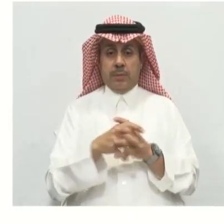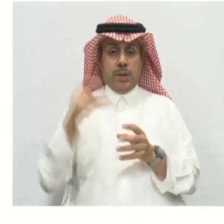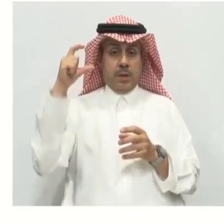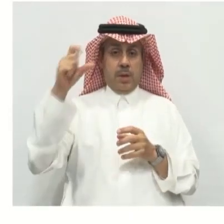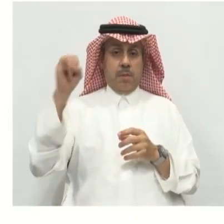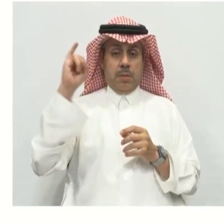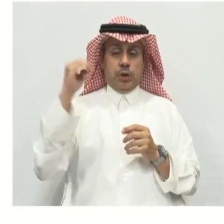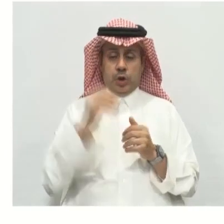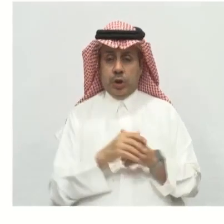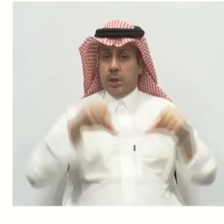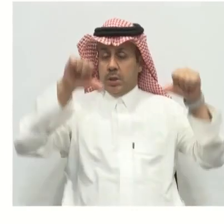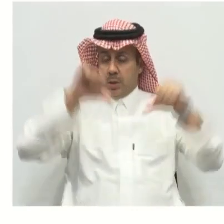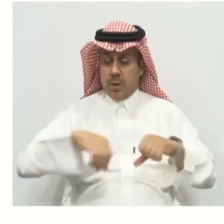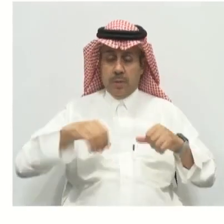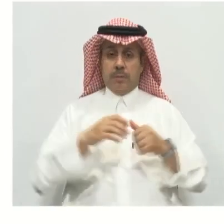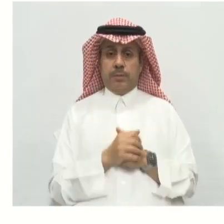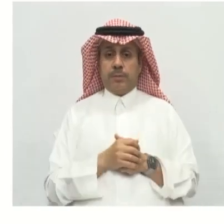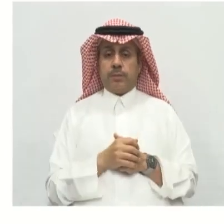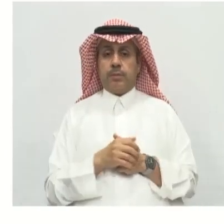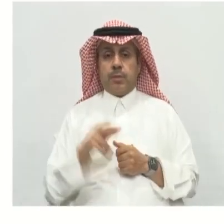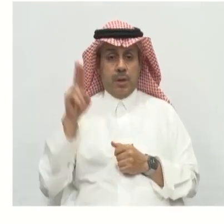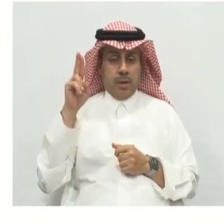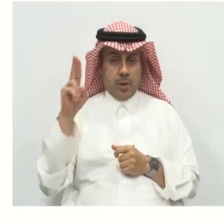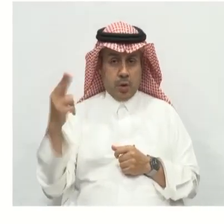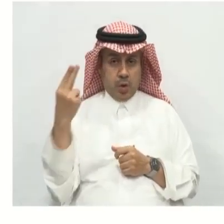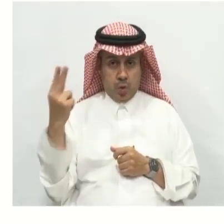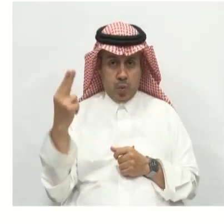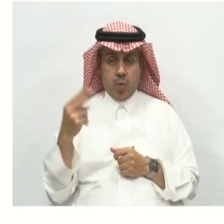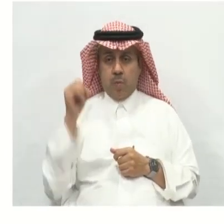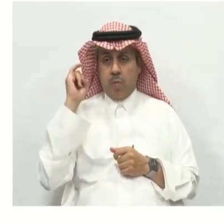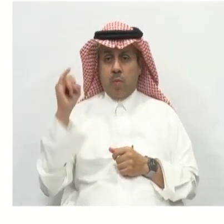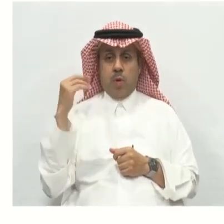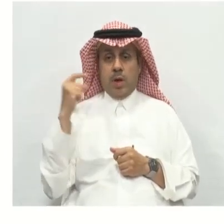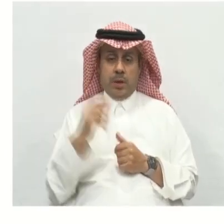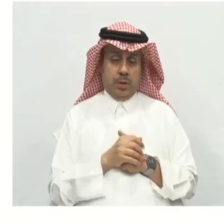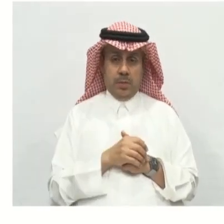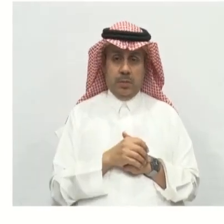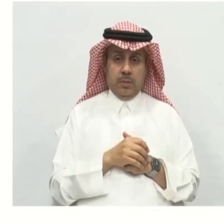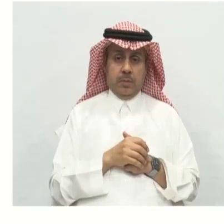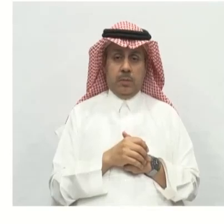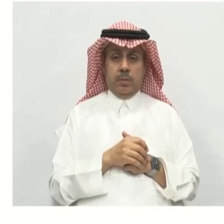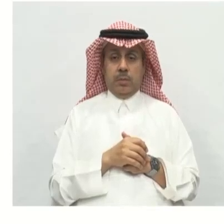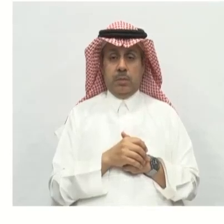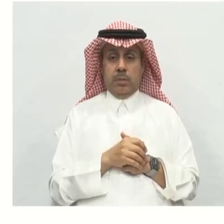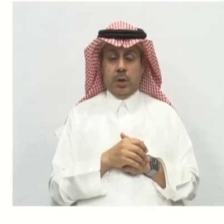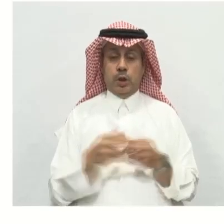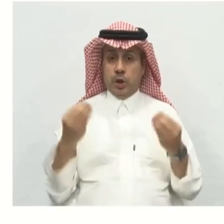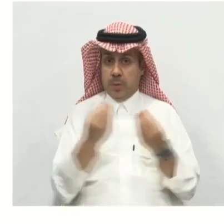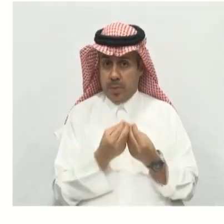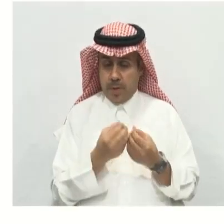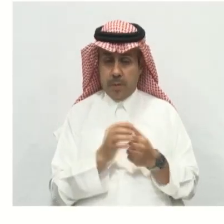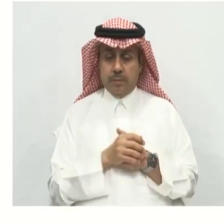اصبحت سلبيه بحيث ان التو محايد ولون محايد عندما ندمجهم مع